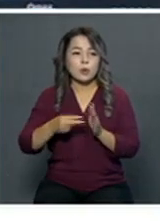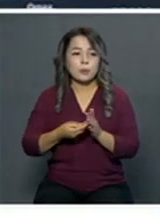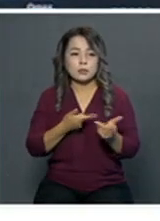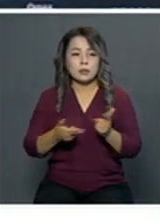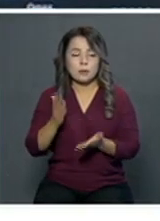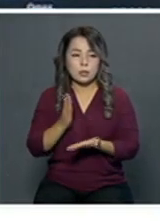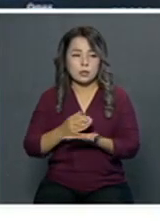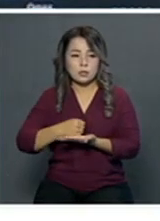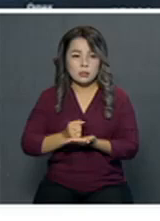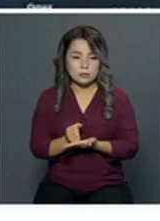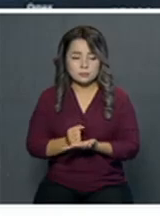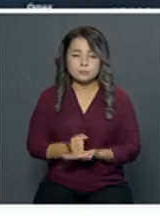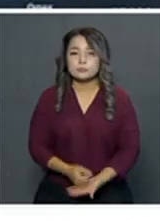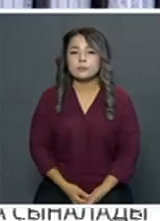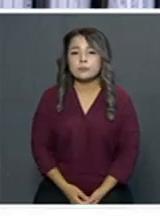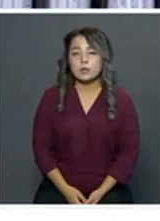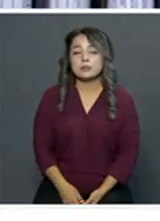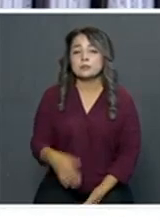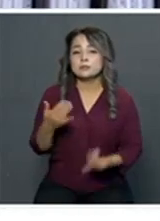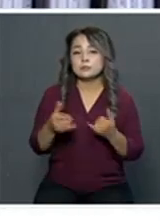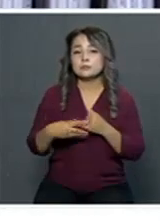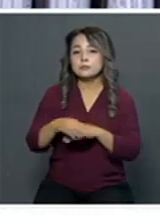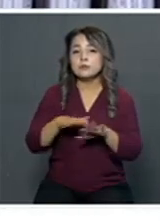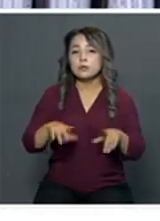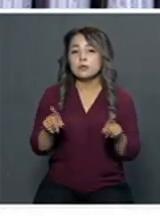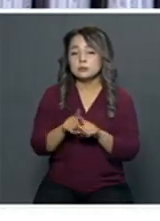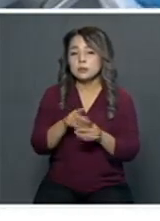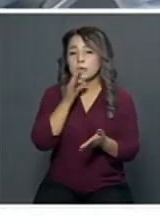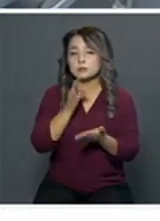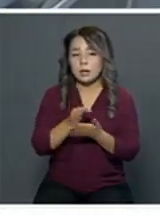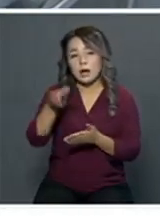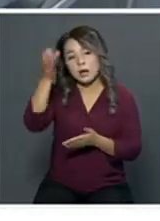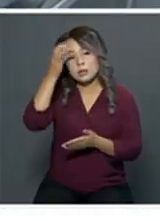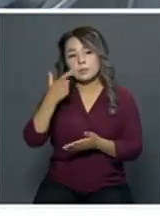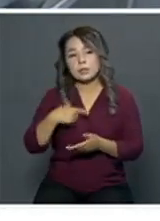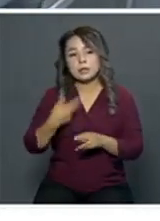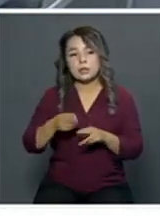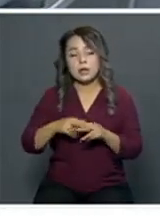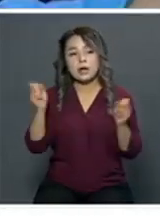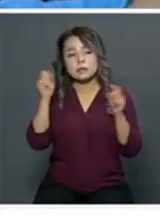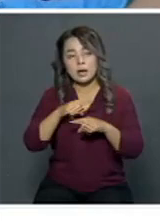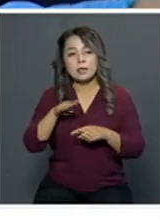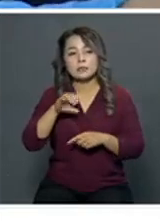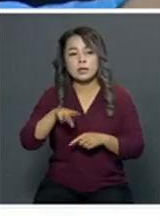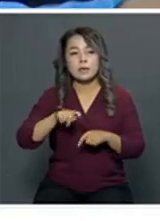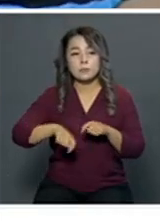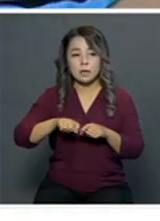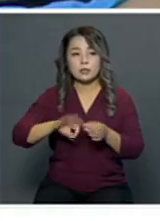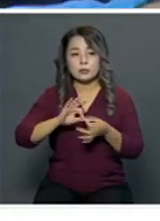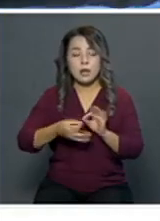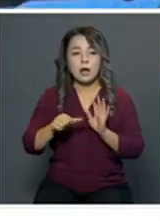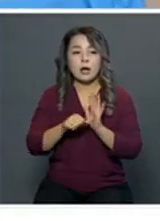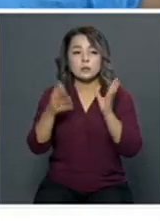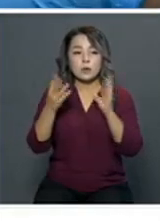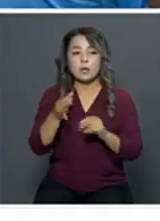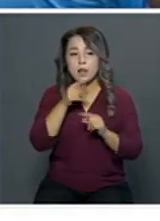жоспарымызда. Сондай Асхат Аймағамбетов, біздің ғалымдар коронавирусты анықтайтын ПТР-тестті де небәрі 6 күнде